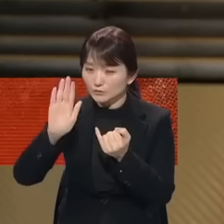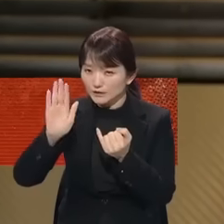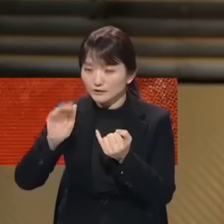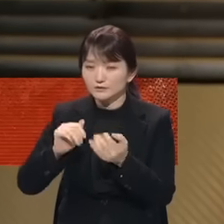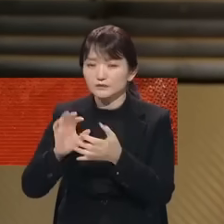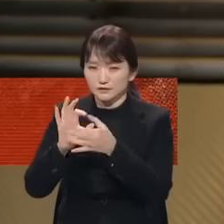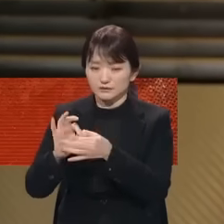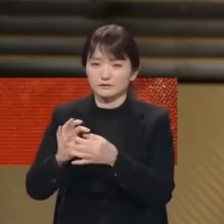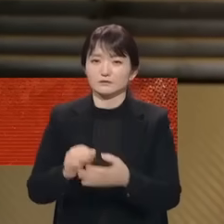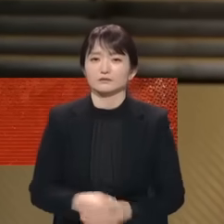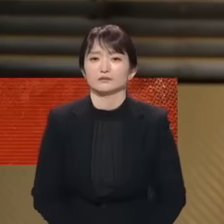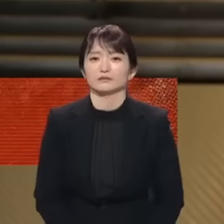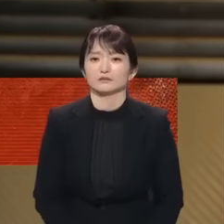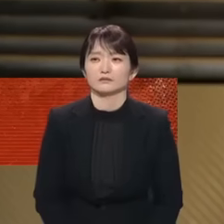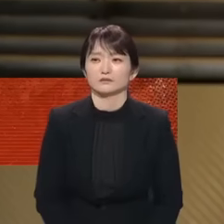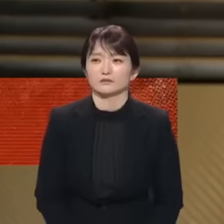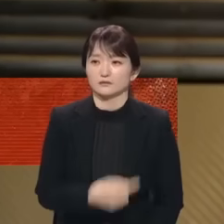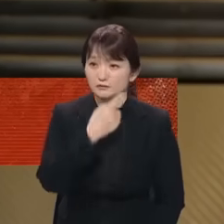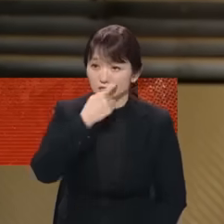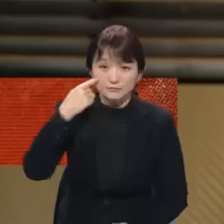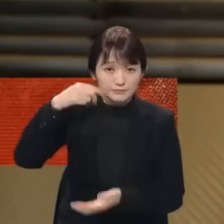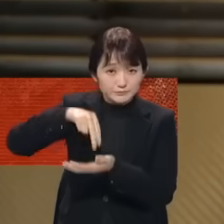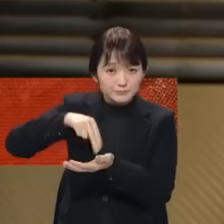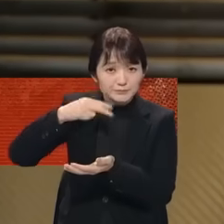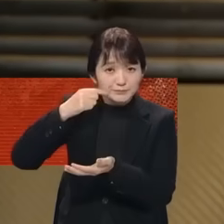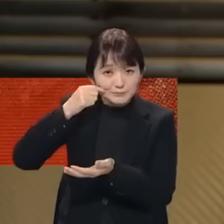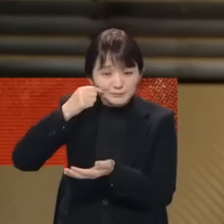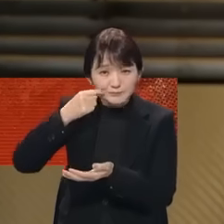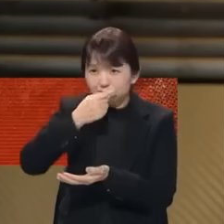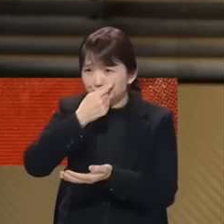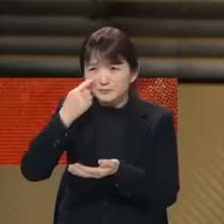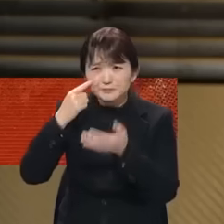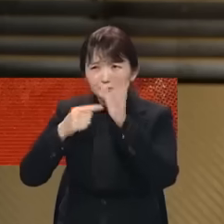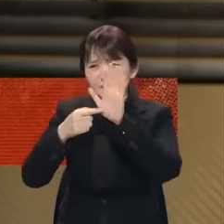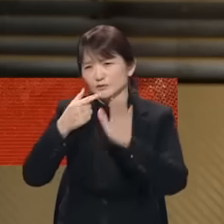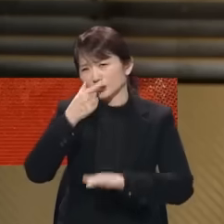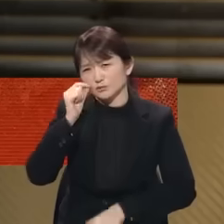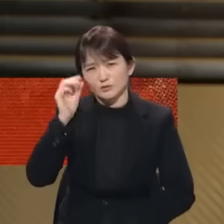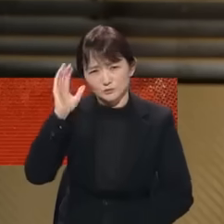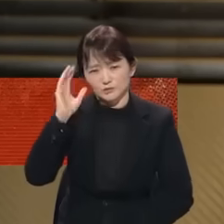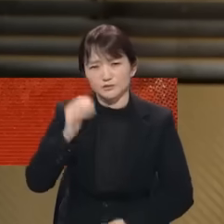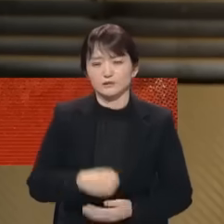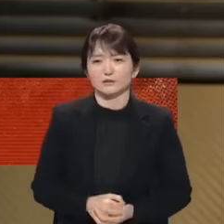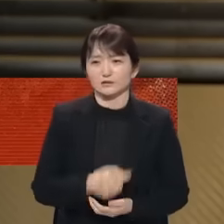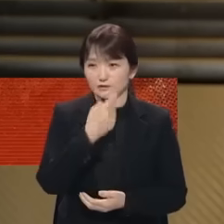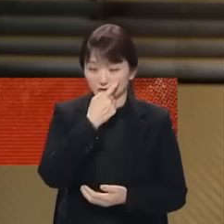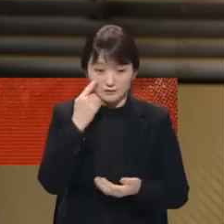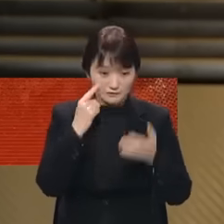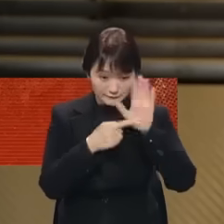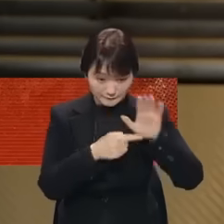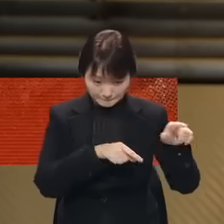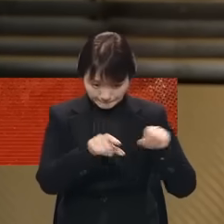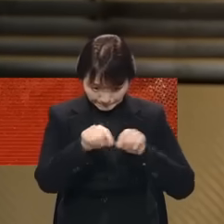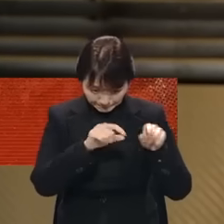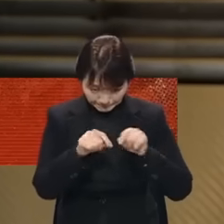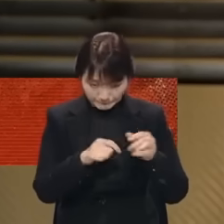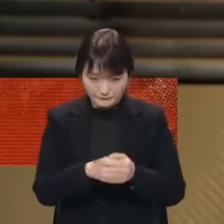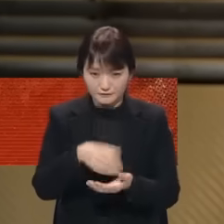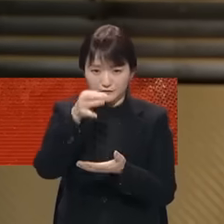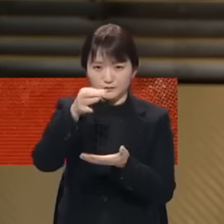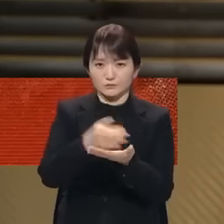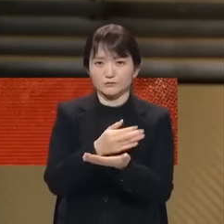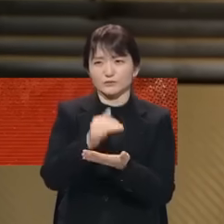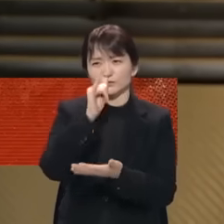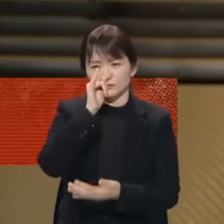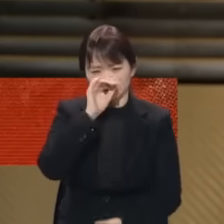혹시나 좀 입증을 못 하고 증거 부족하면 좀 곤란할 수 있으니까 증거를 수집해서 재산 분할까지 할